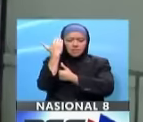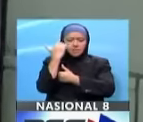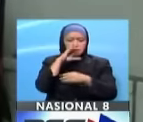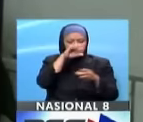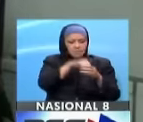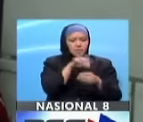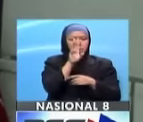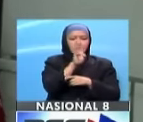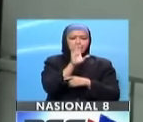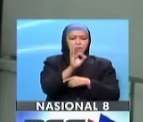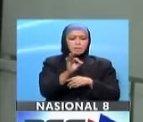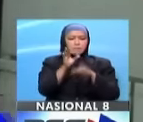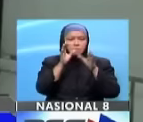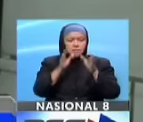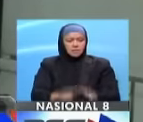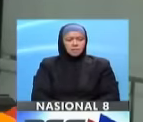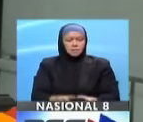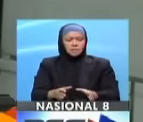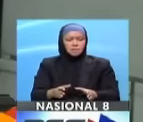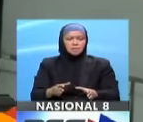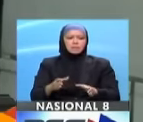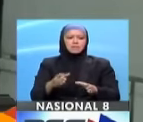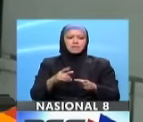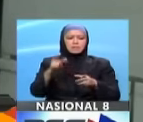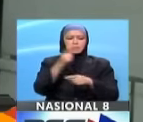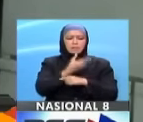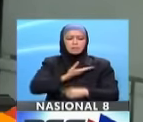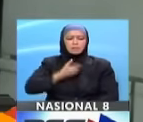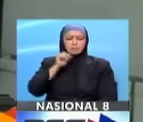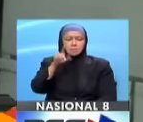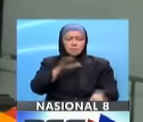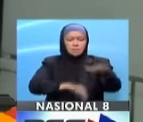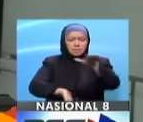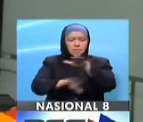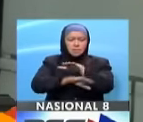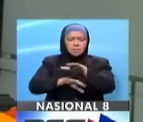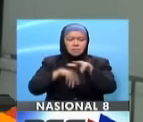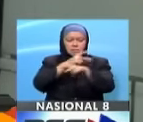69 jemaah yang berada di bawah pengawasan doktor.